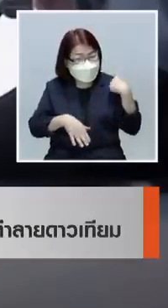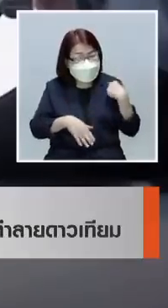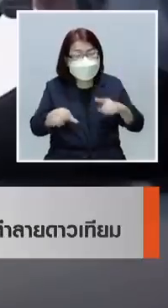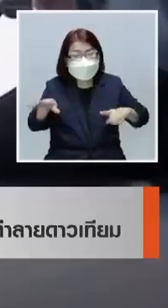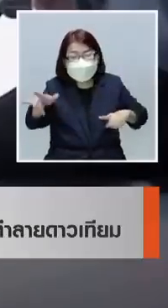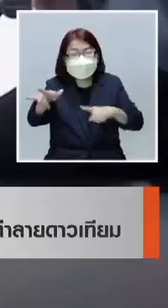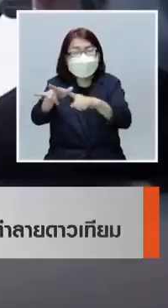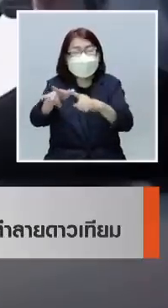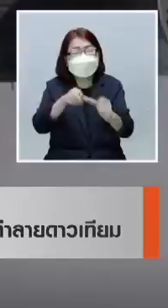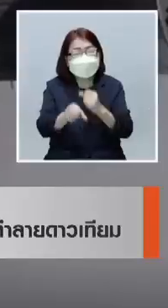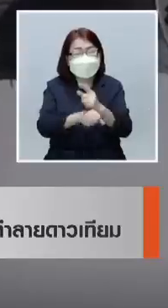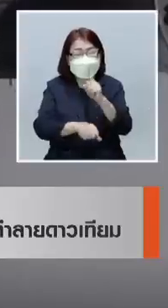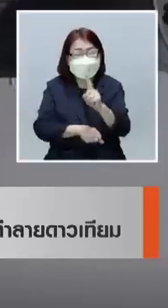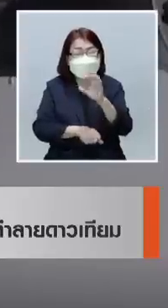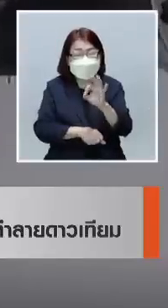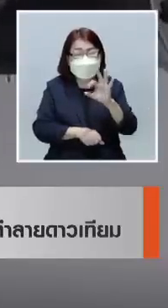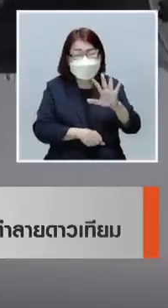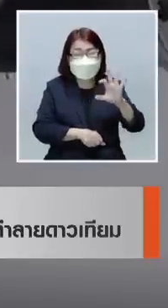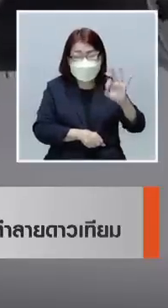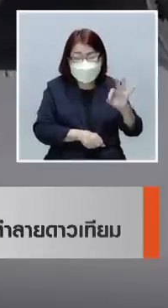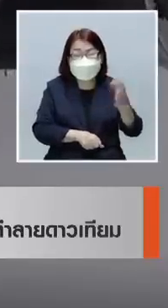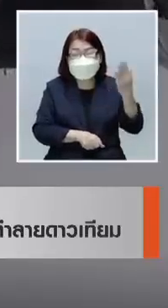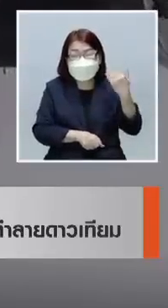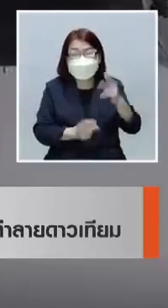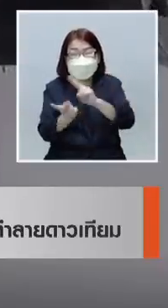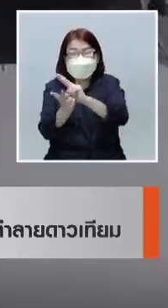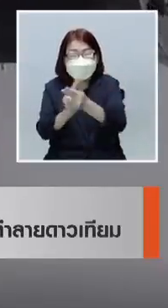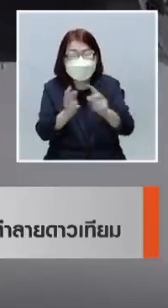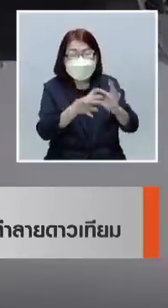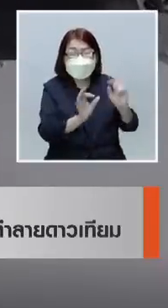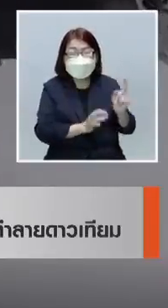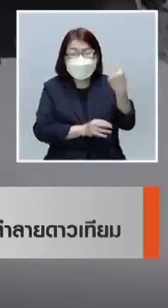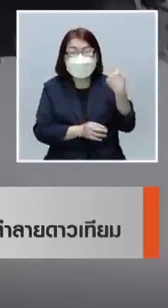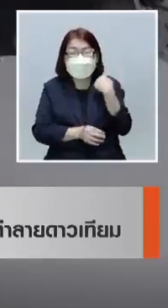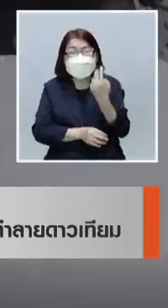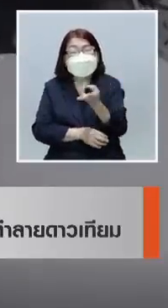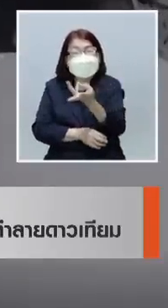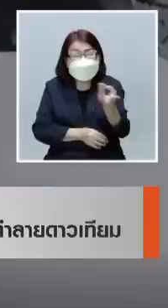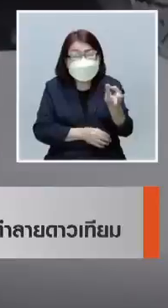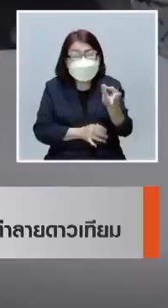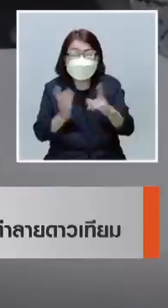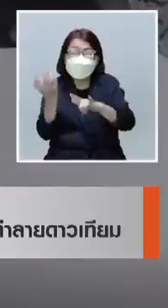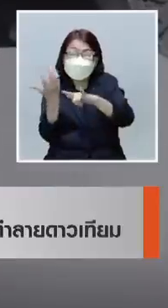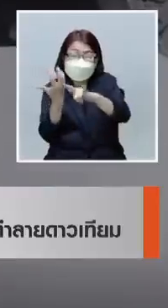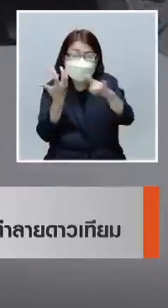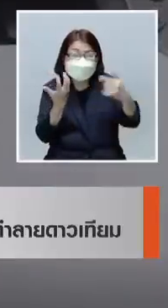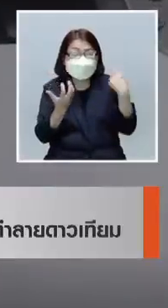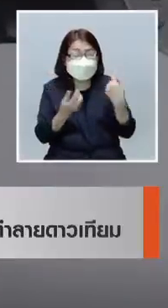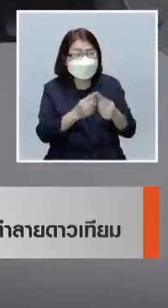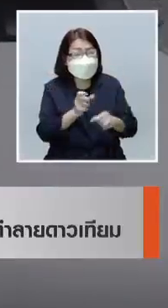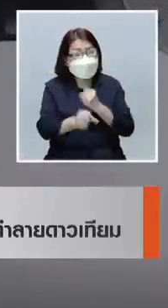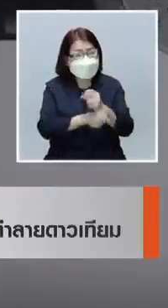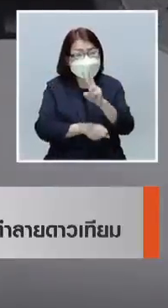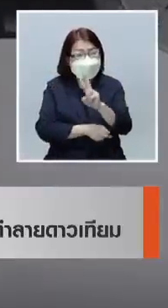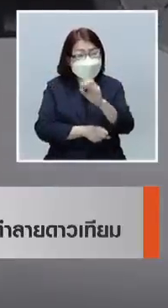แต่ปี1959ตอนนั้นดาวเทียมก็ยังเป็นเรื่องใหม่นะคะมีไม่เยอะค่ะส่วนในปี2007จีนก็ได้มีปฏิ